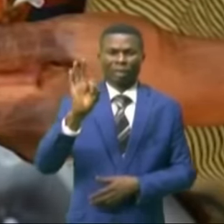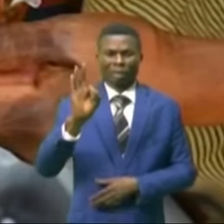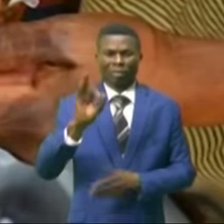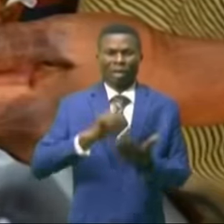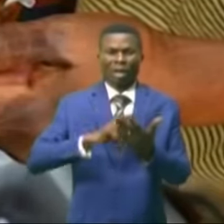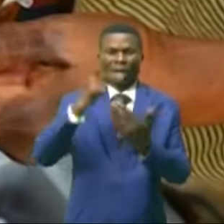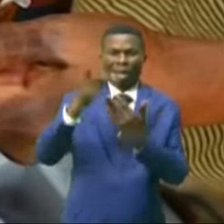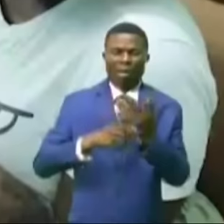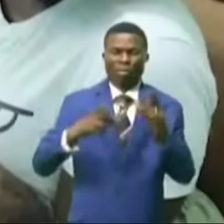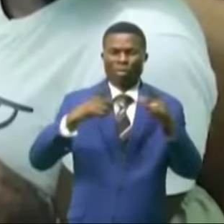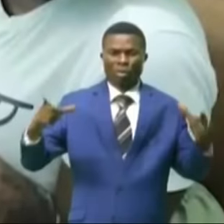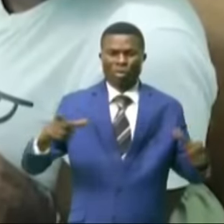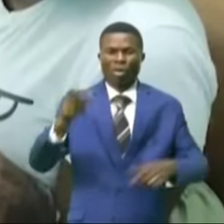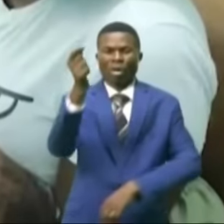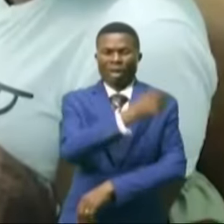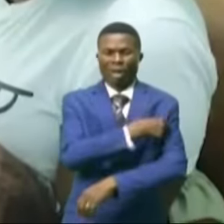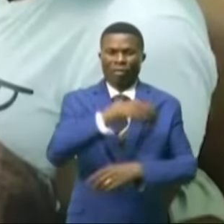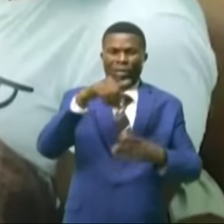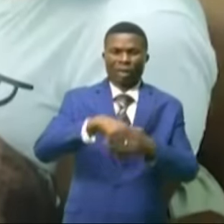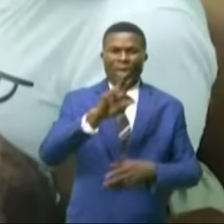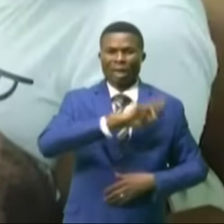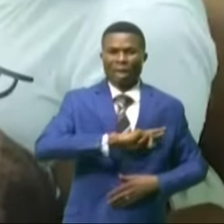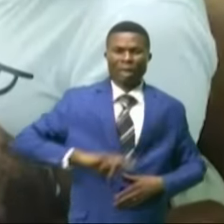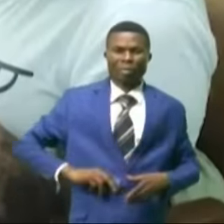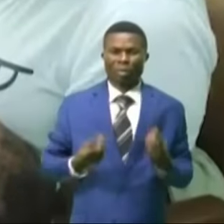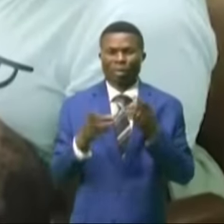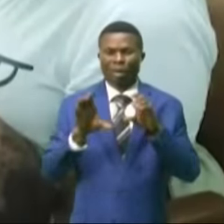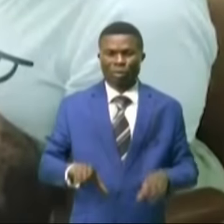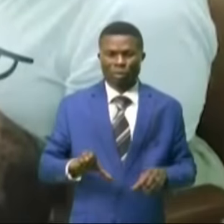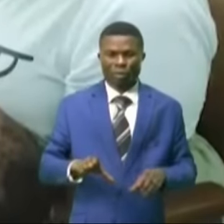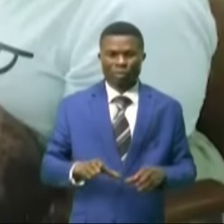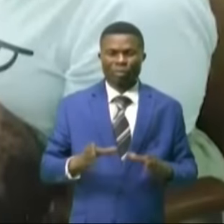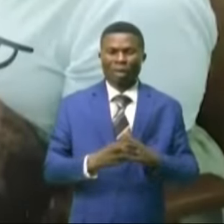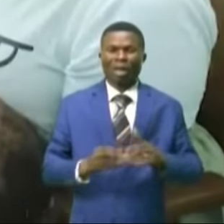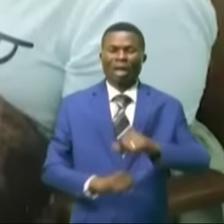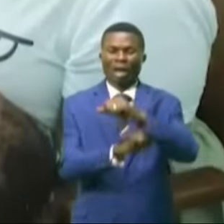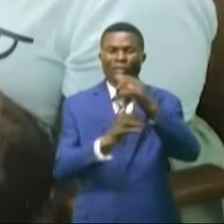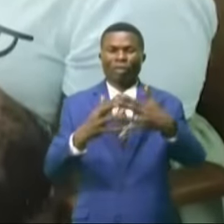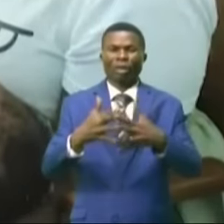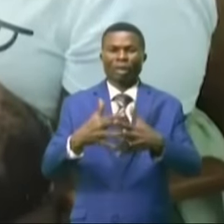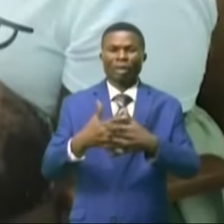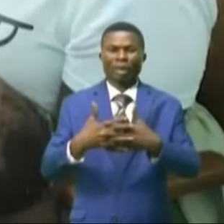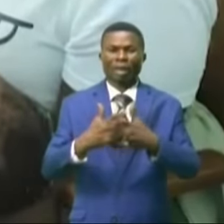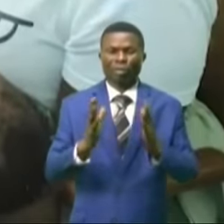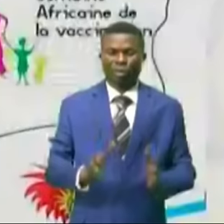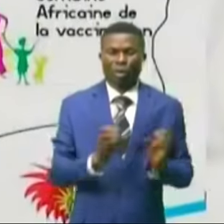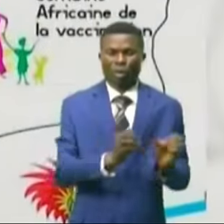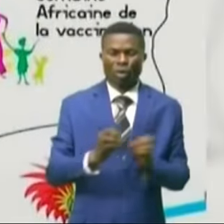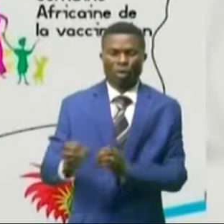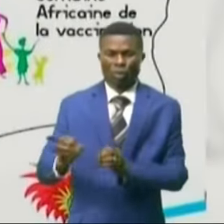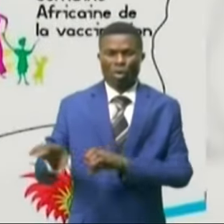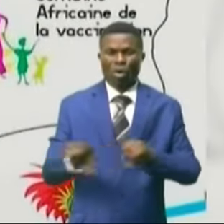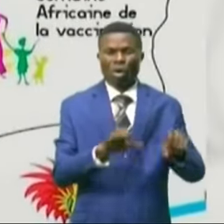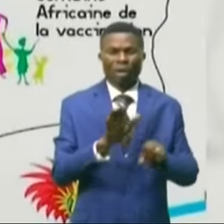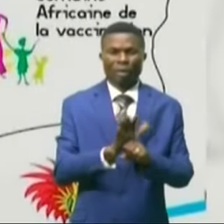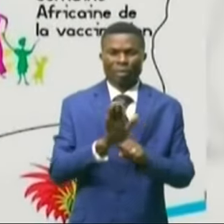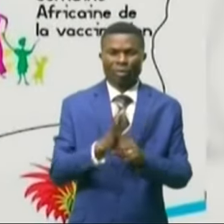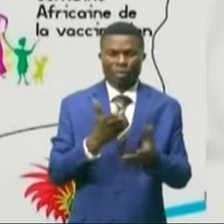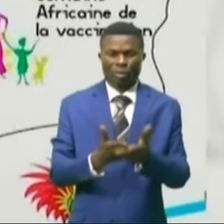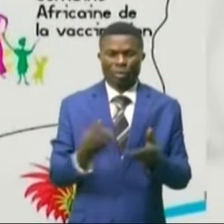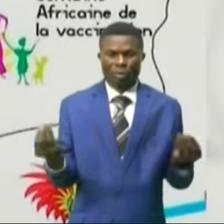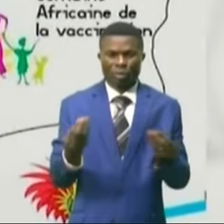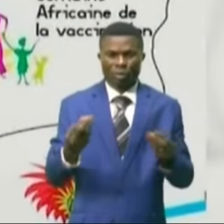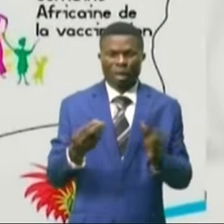de vaccination de la République démocratique du Congo, avec l'appui de ses partenaires, organise une série d'activités en vue